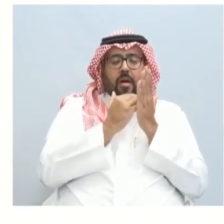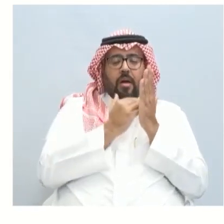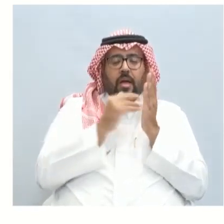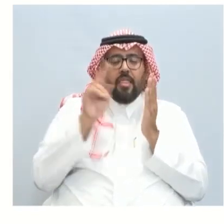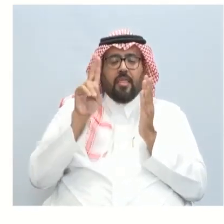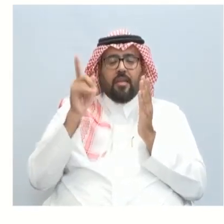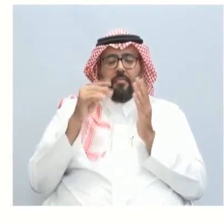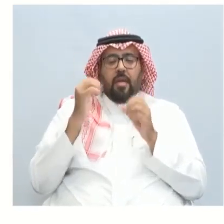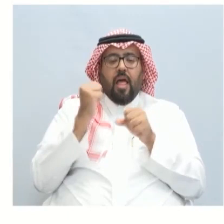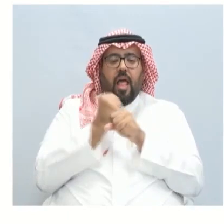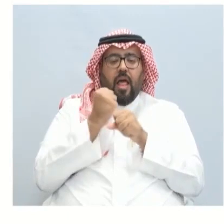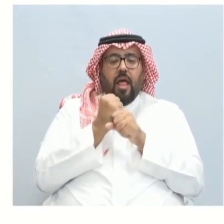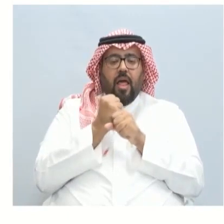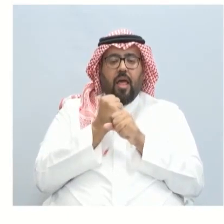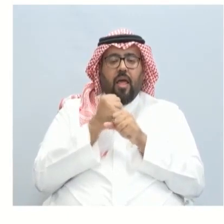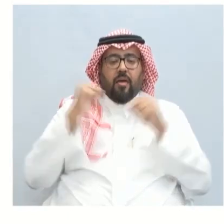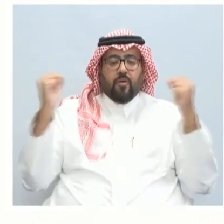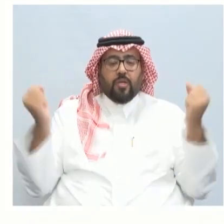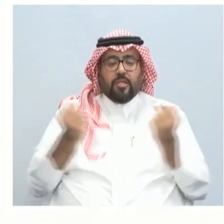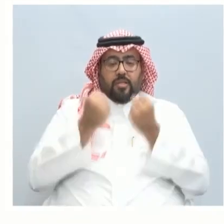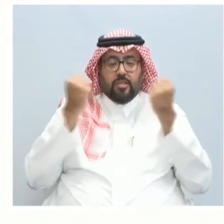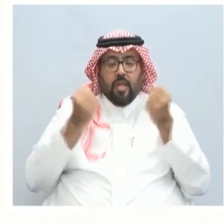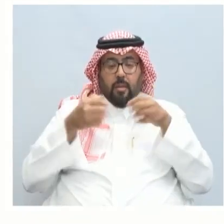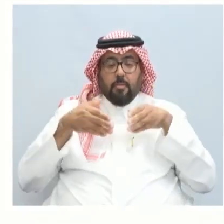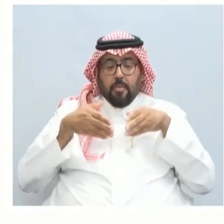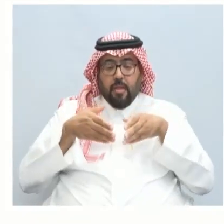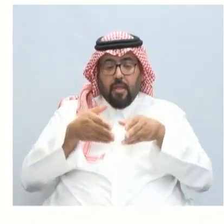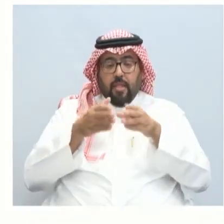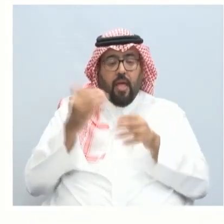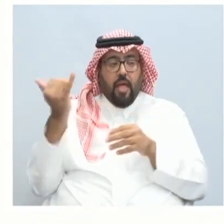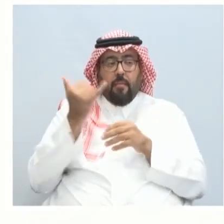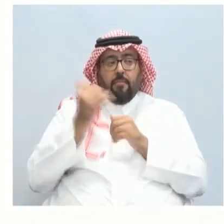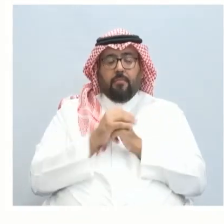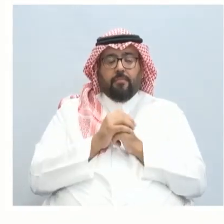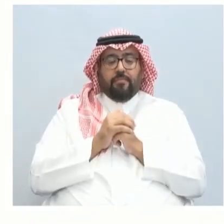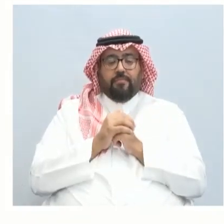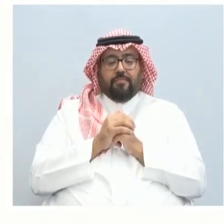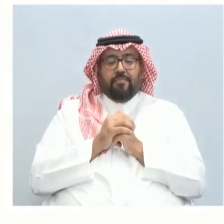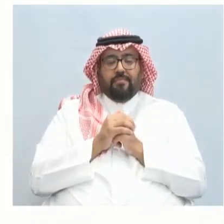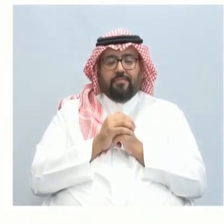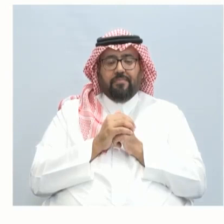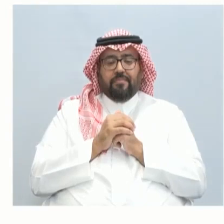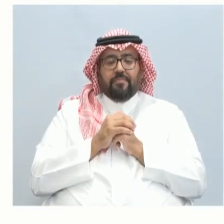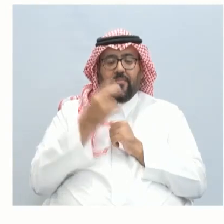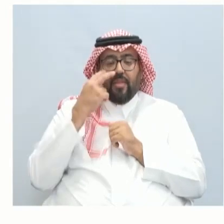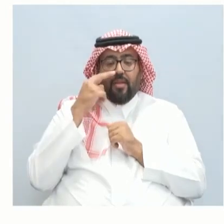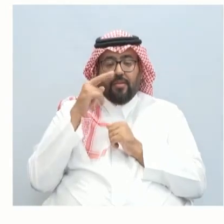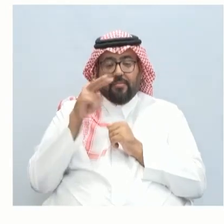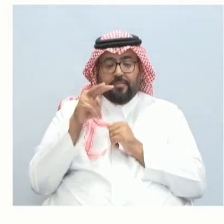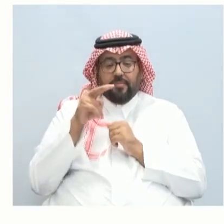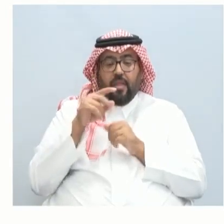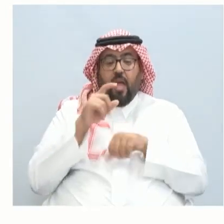الاعمال والانشطه من حيث الاهميه وايضا مراعاه